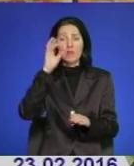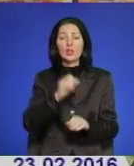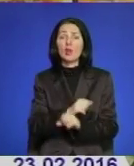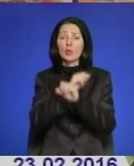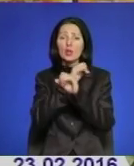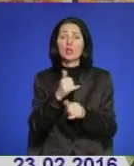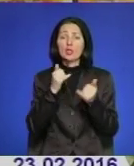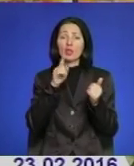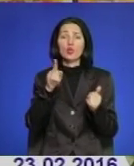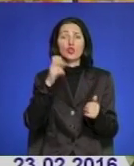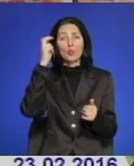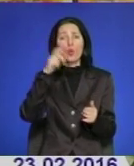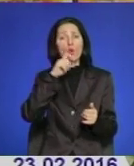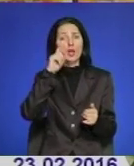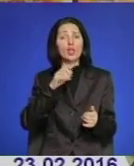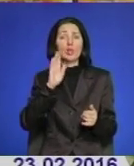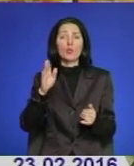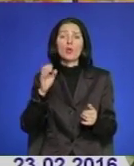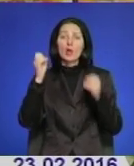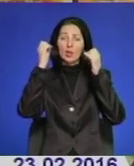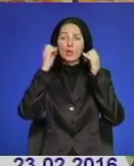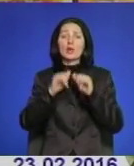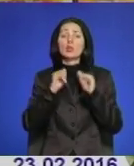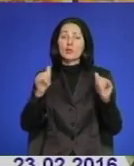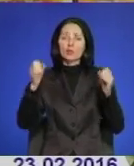Києві на Майдані, задля того, щоб Україна стала цивілізованою європейською державою.